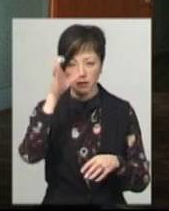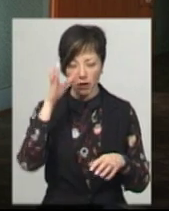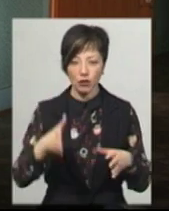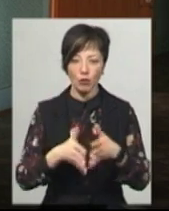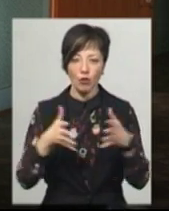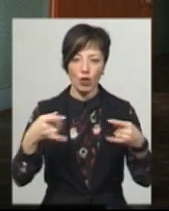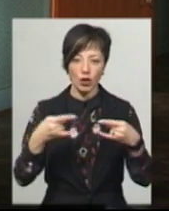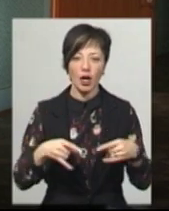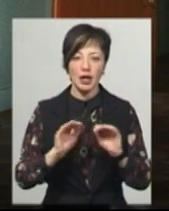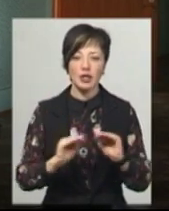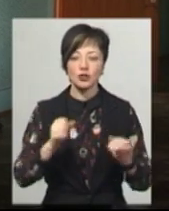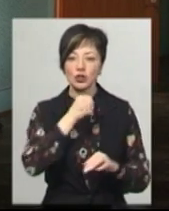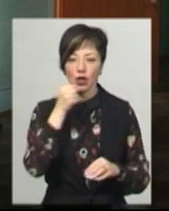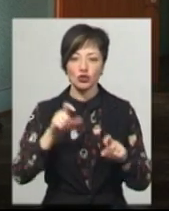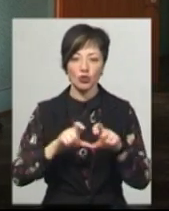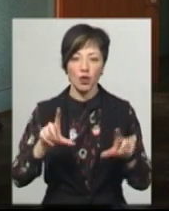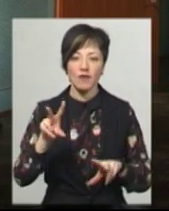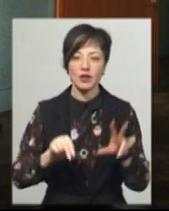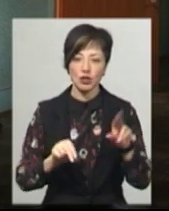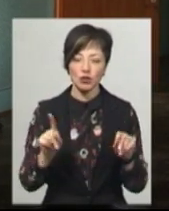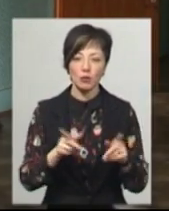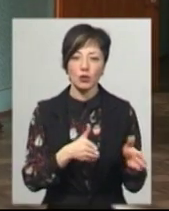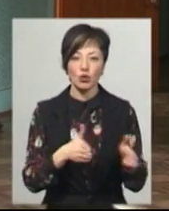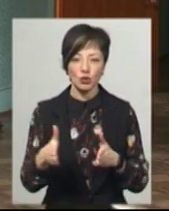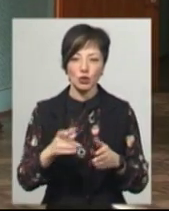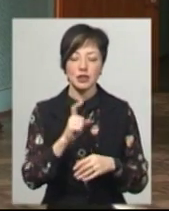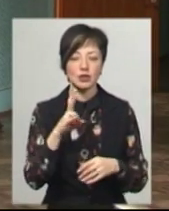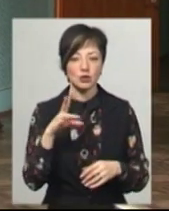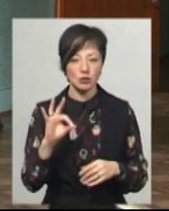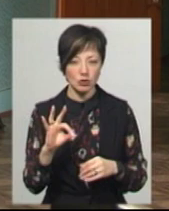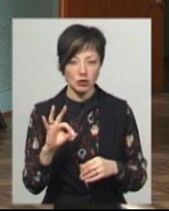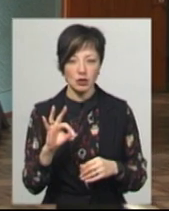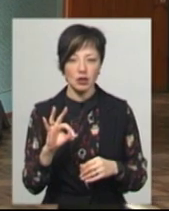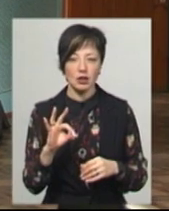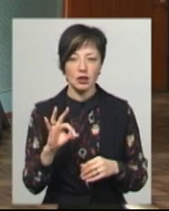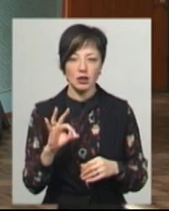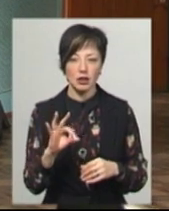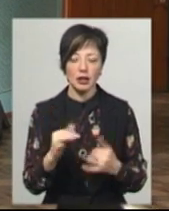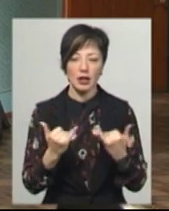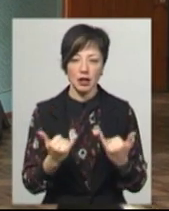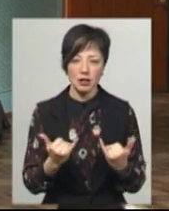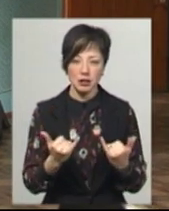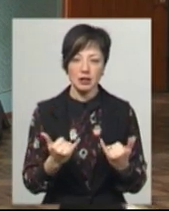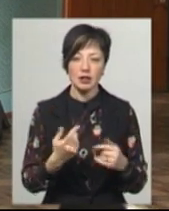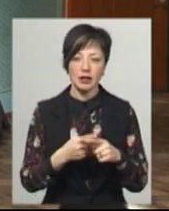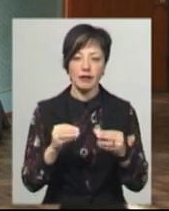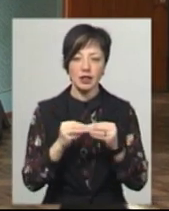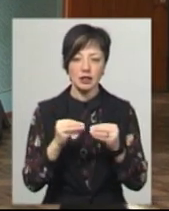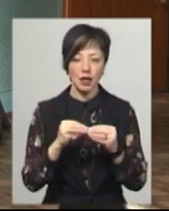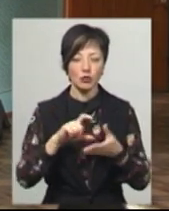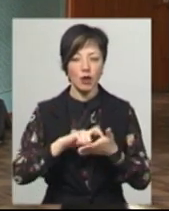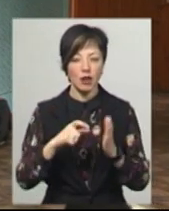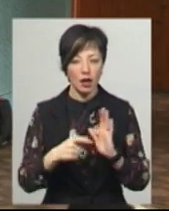учнів старшої школи, тому що вважаємо, що підготовка до зовнішнього незалежного оцінювання, наразі смартборд стоїть в 10